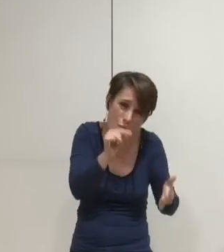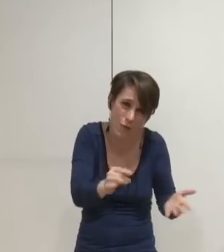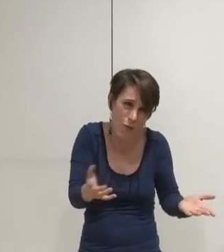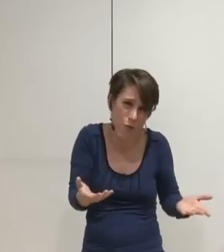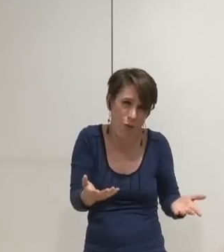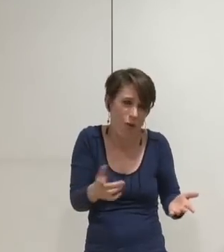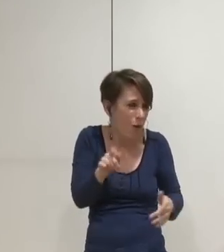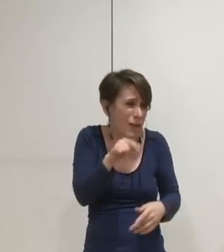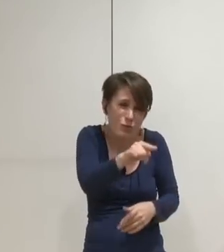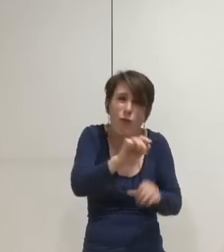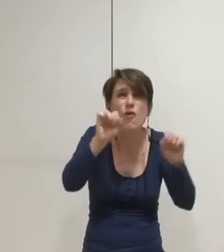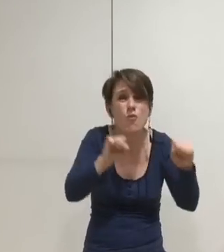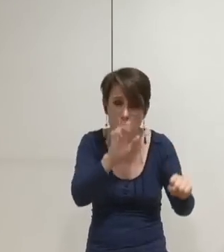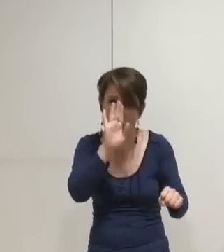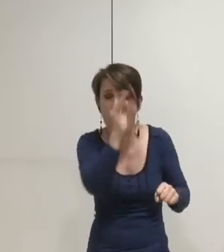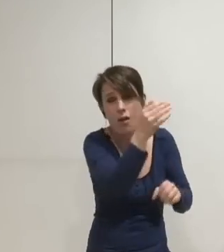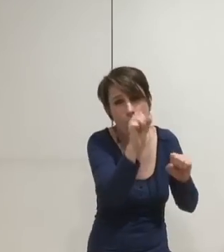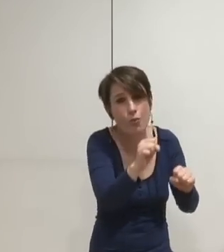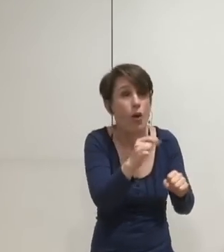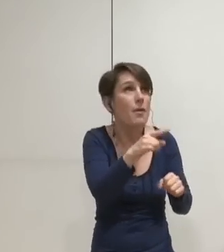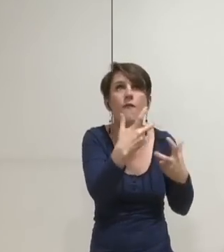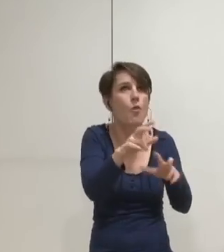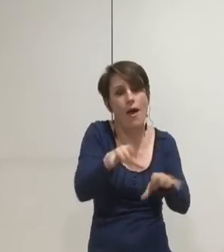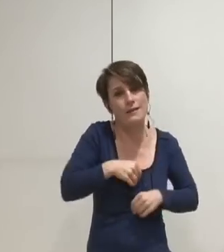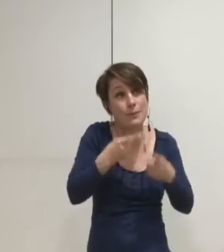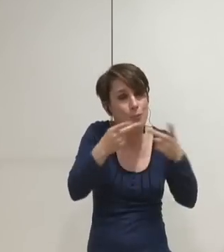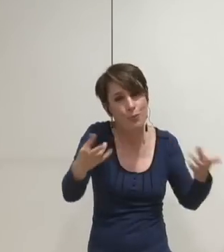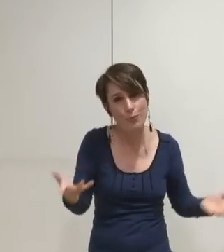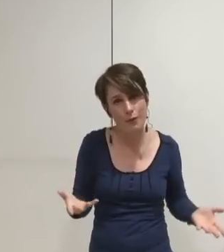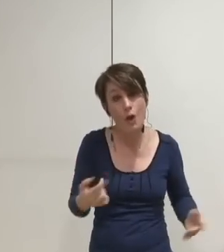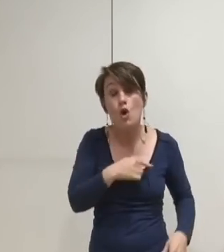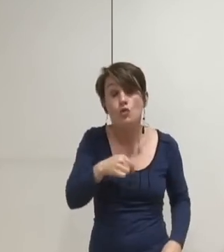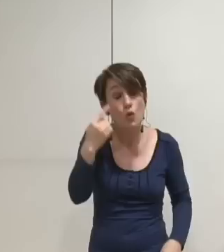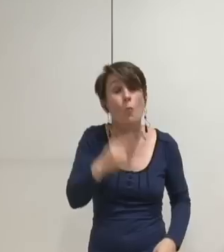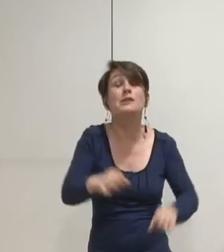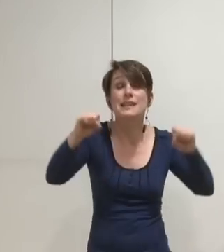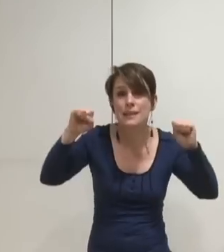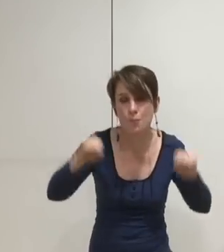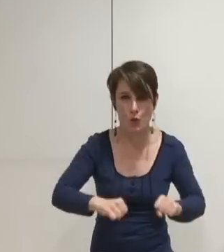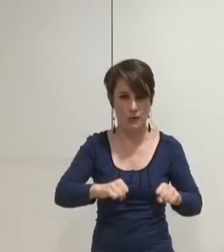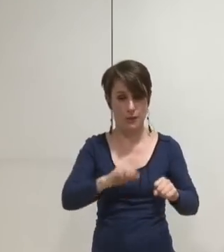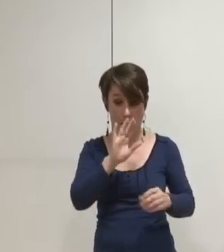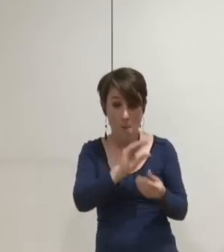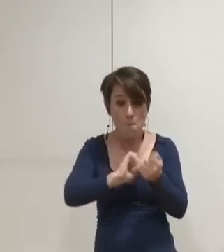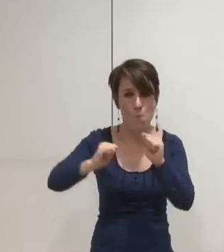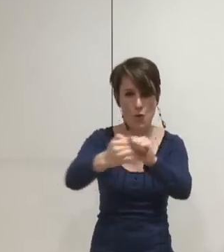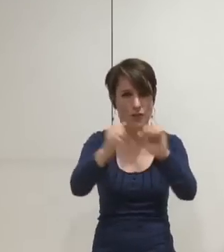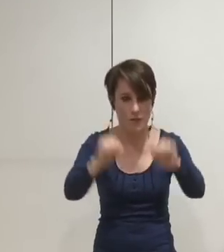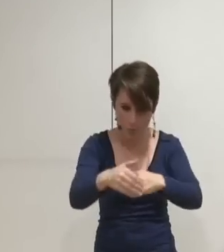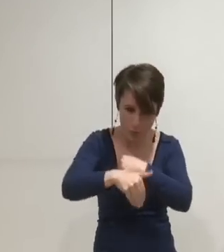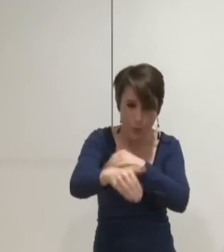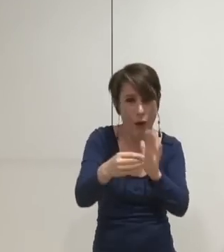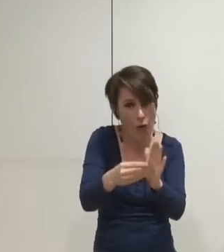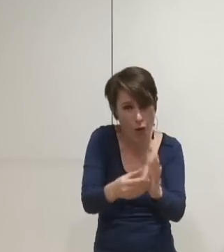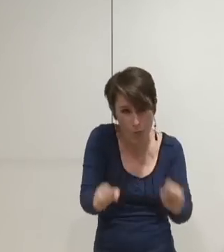pu la modifier on l'entend mais on pense que c'est possible de la modifier d'ailleurs